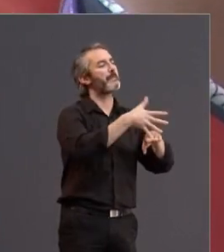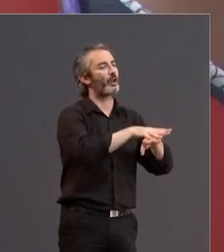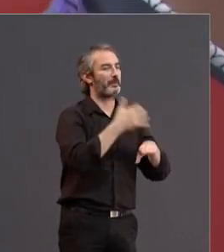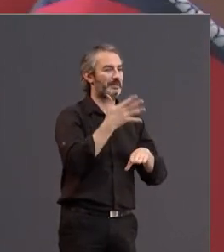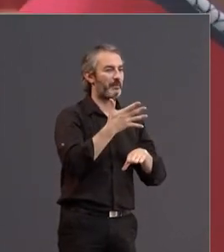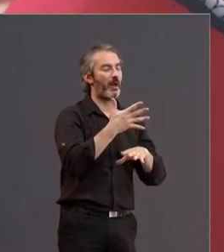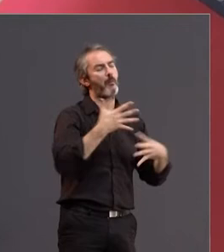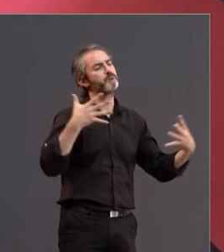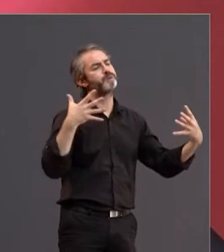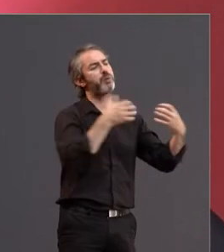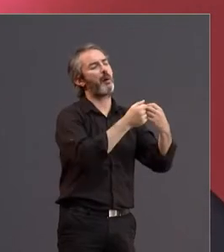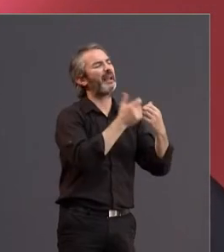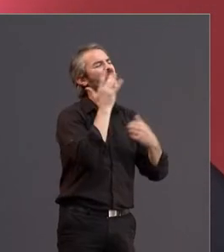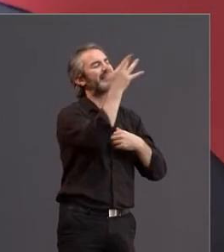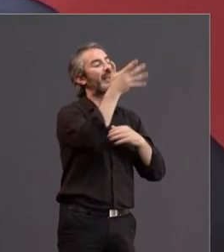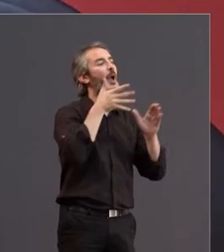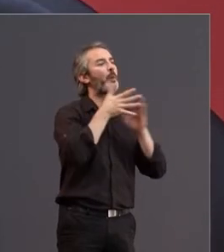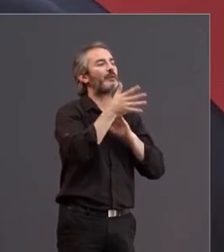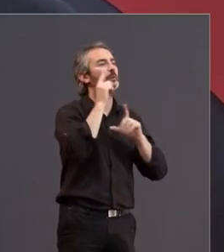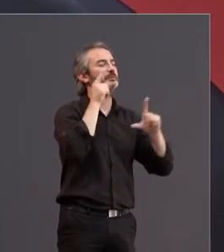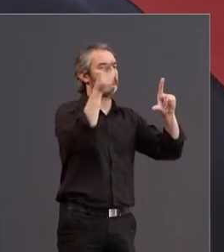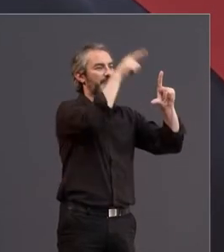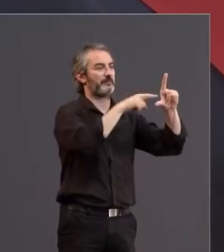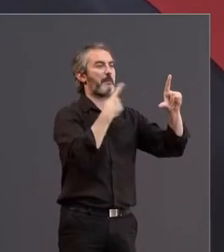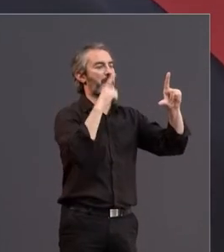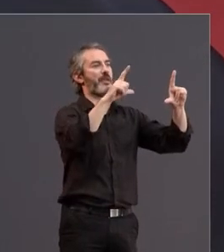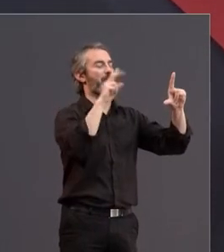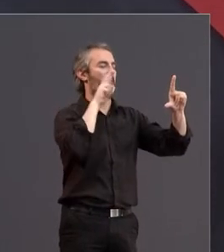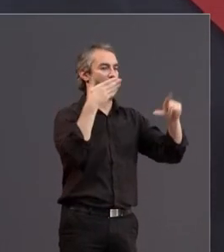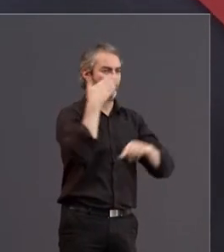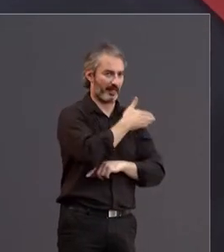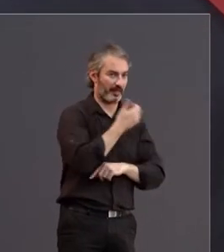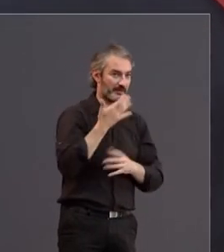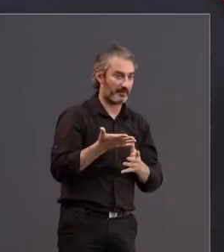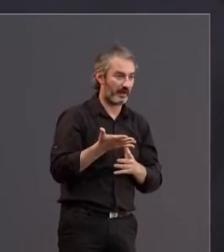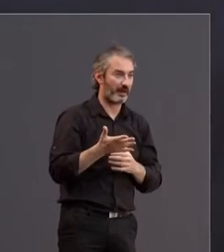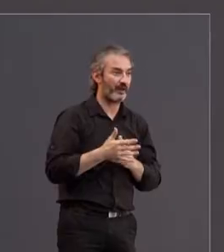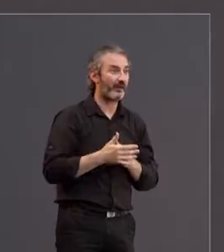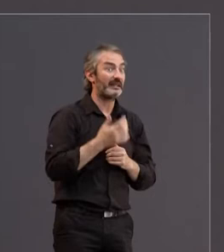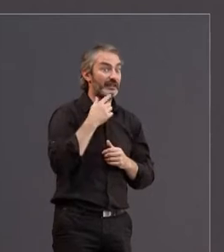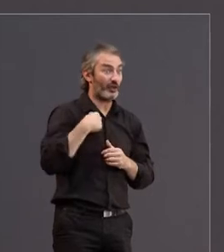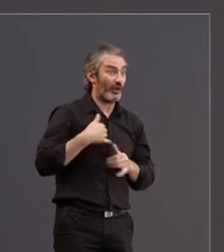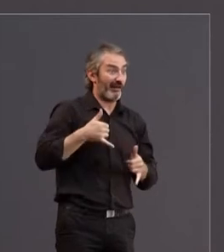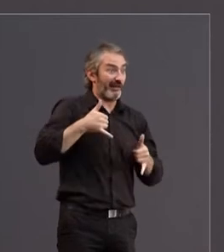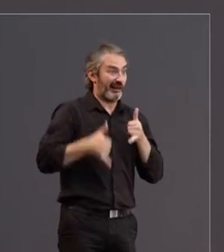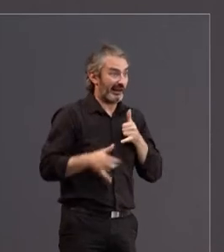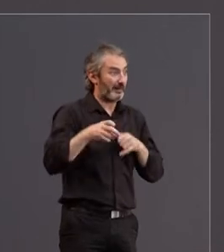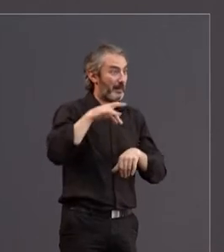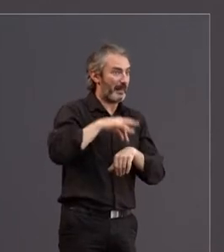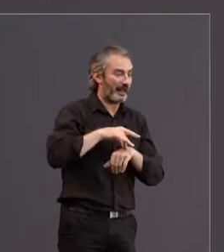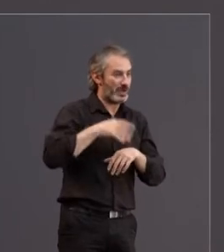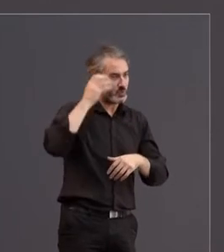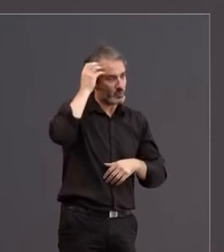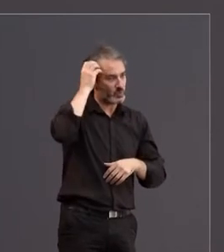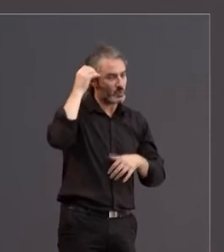i s'estimben contra un vidre perquè no han vist el cercle vermell, no? Per exemple. I clar, pensava, si fico la pota en una cosa mèdica, no? Els que us